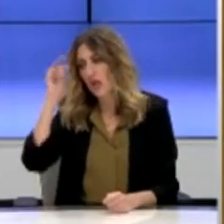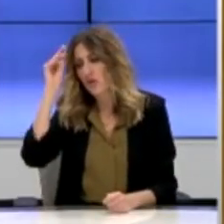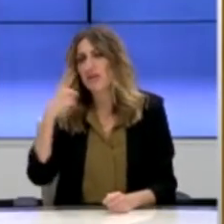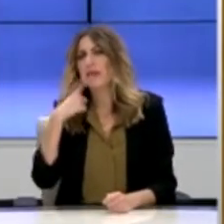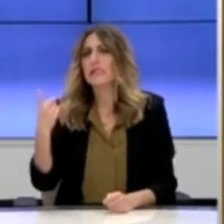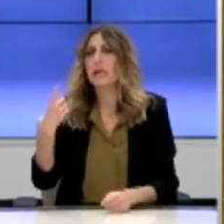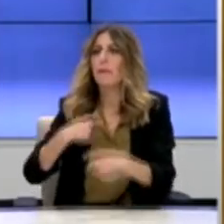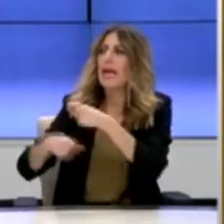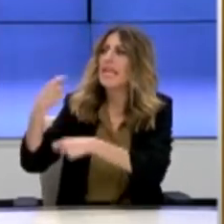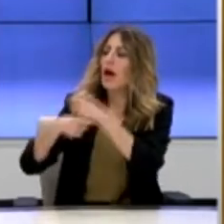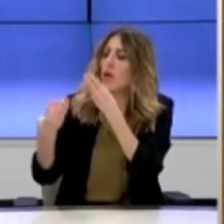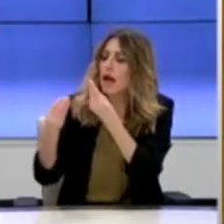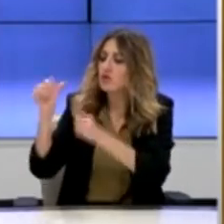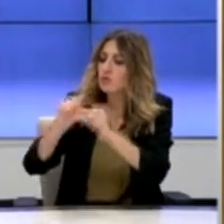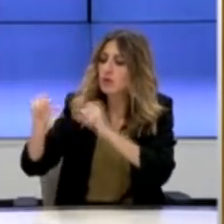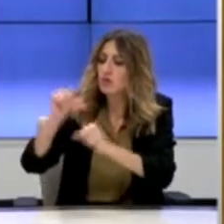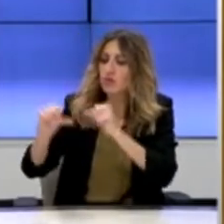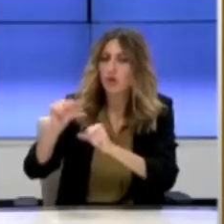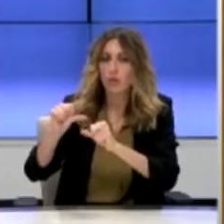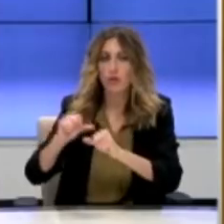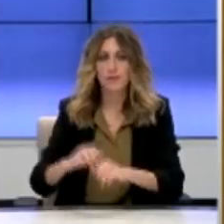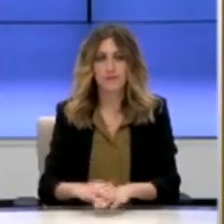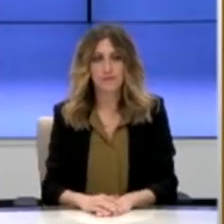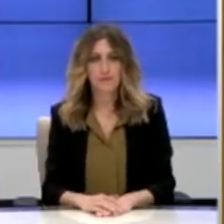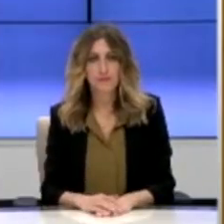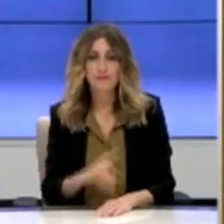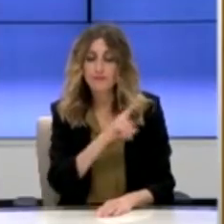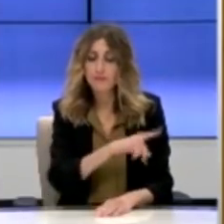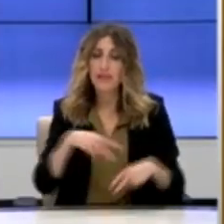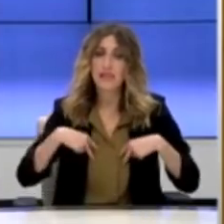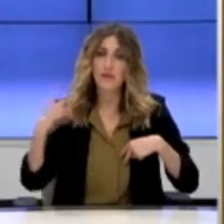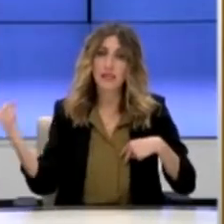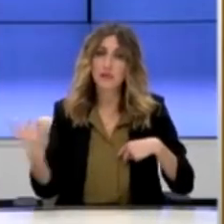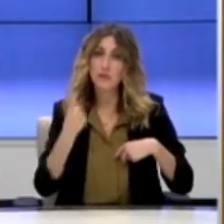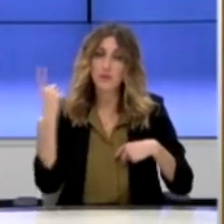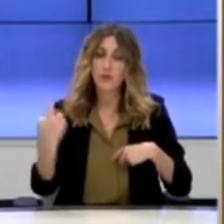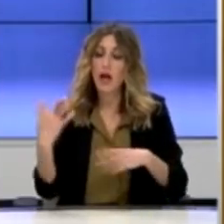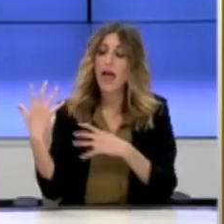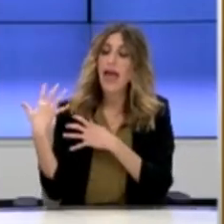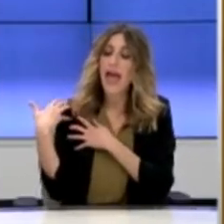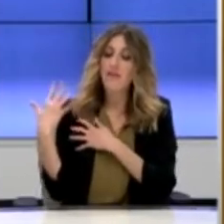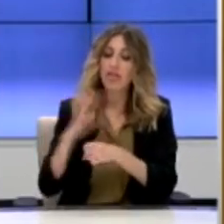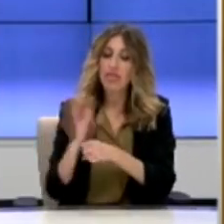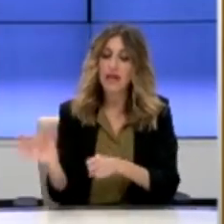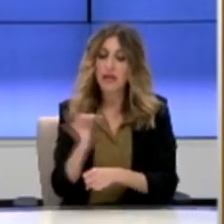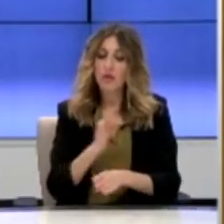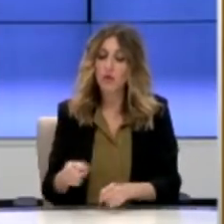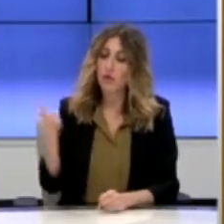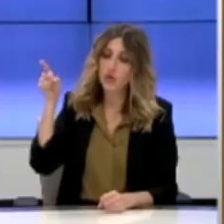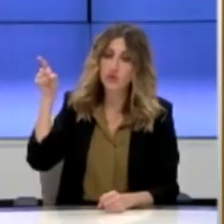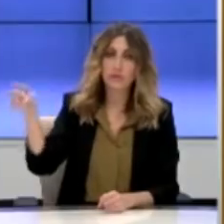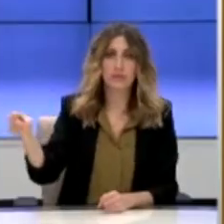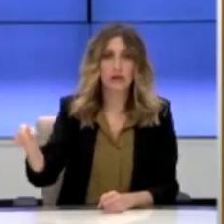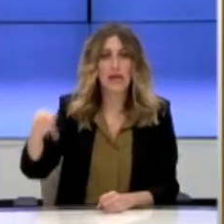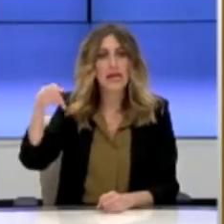στους ίδιους την ατομική ευθύνη, δηλαδή στην ατομική ευθύνη υπέργυρων ανθρώπων, να φροντίζουν